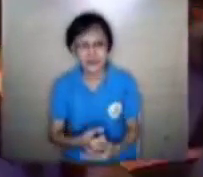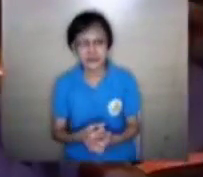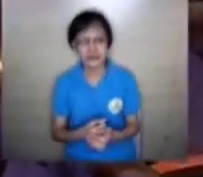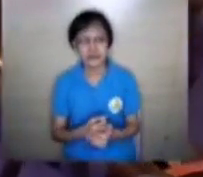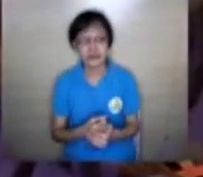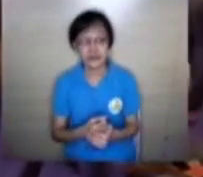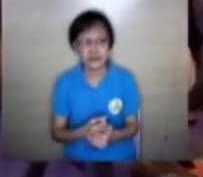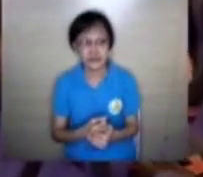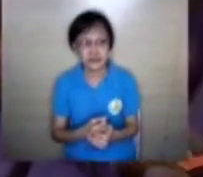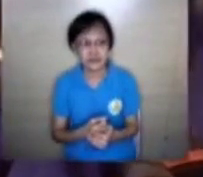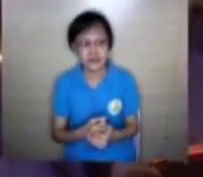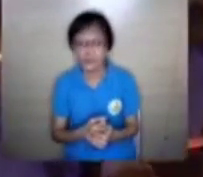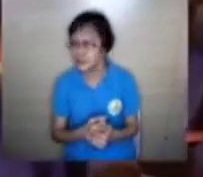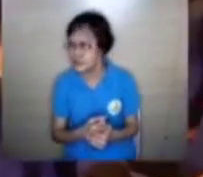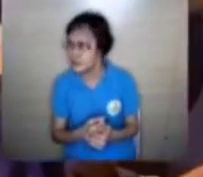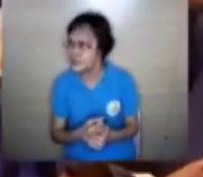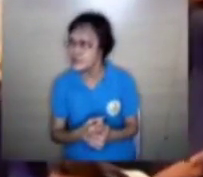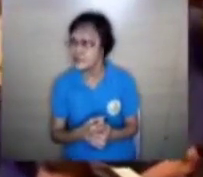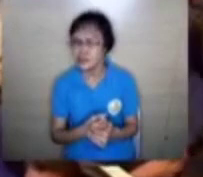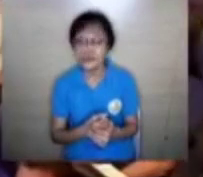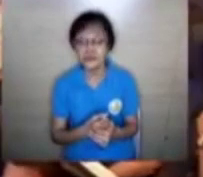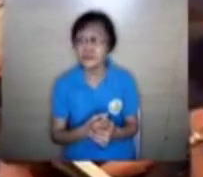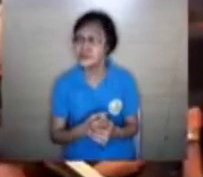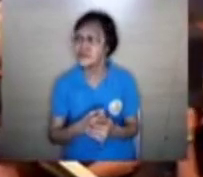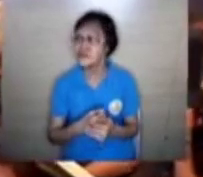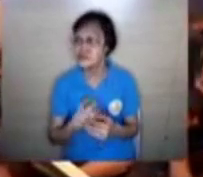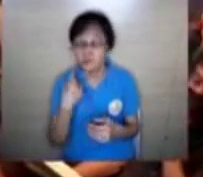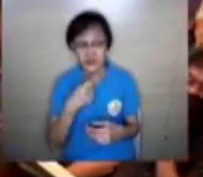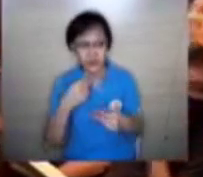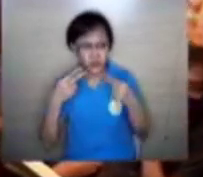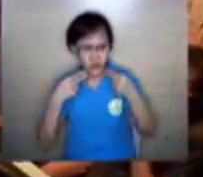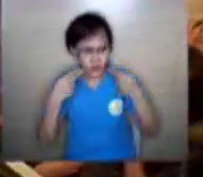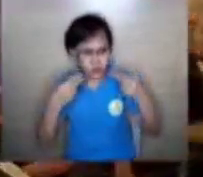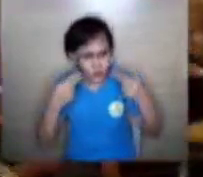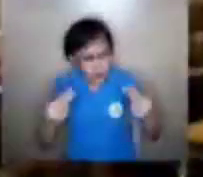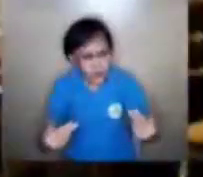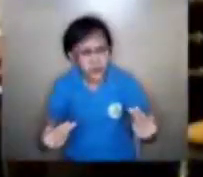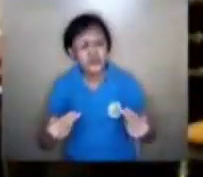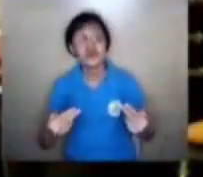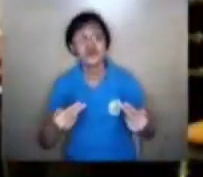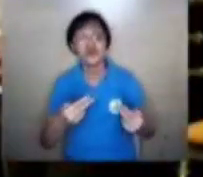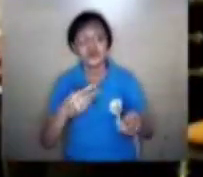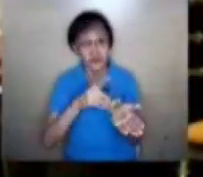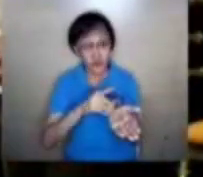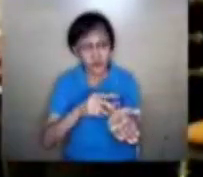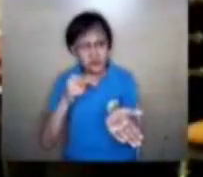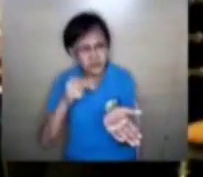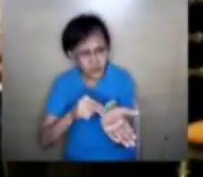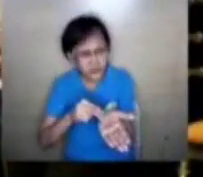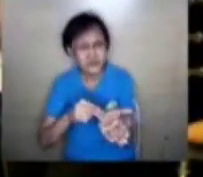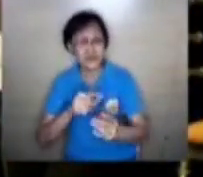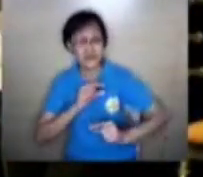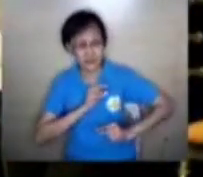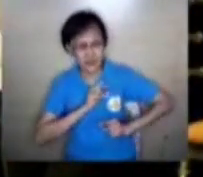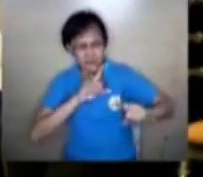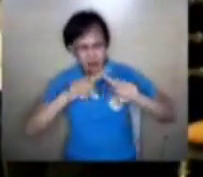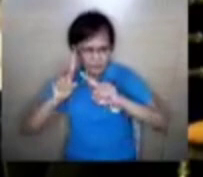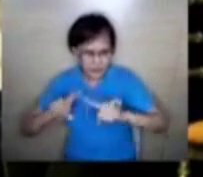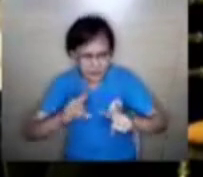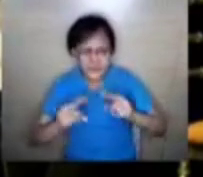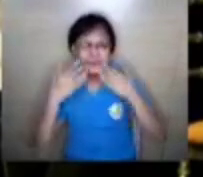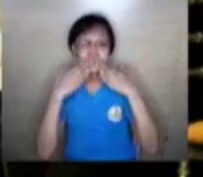mga medical frontliners, ang ating mga bayani ngayong tayo ay nasa pandemya. Palakpakan po natin mga